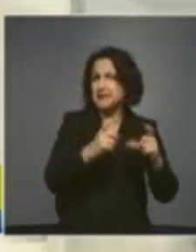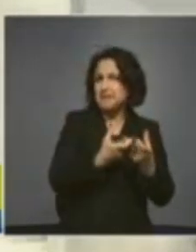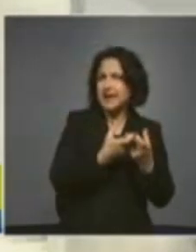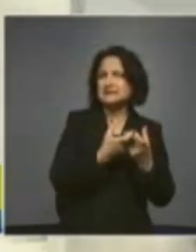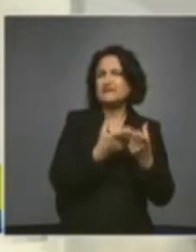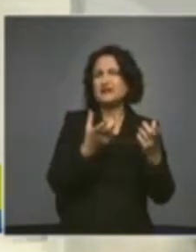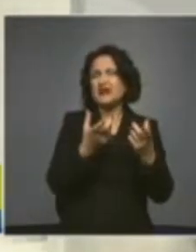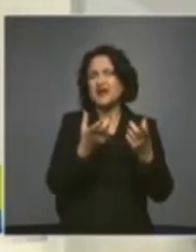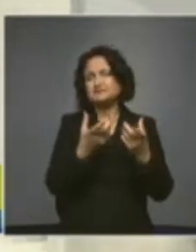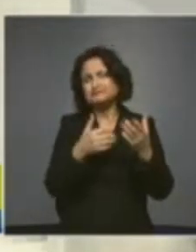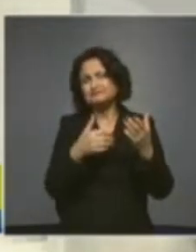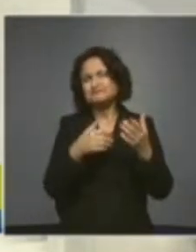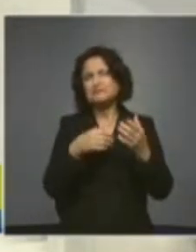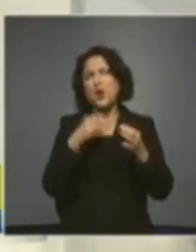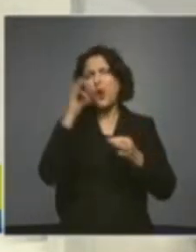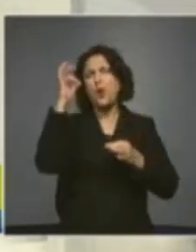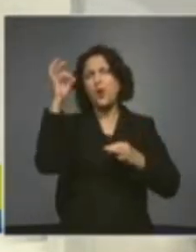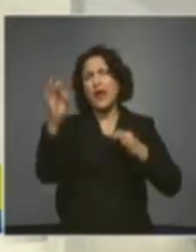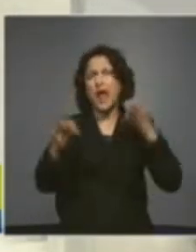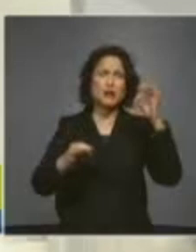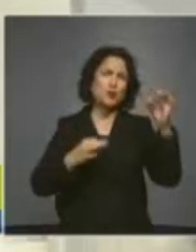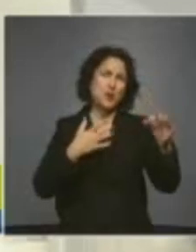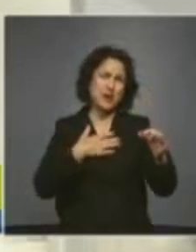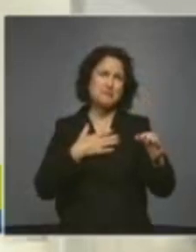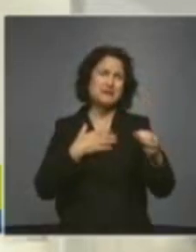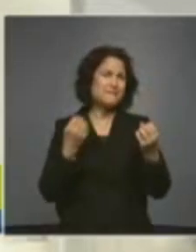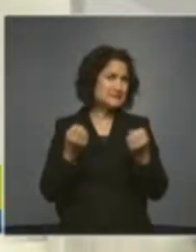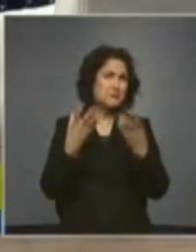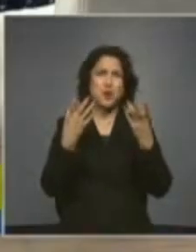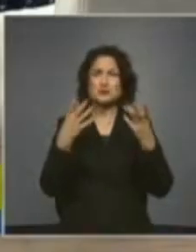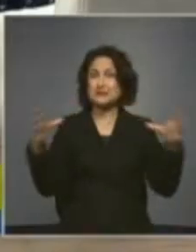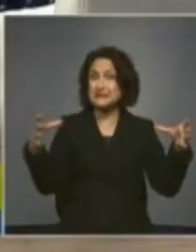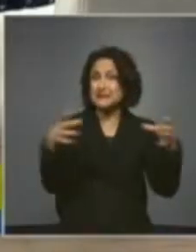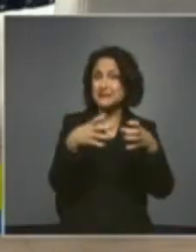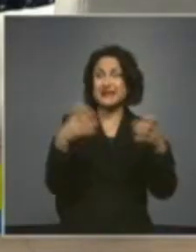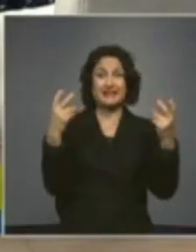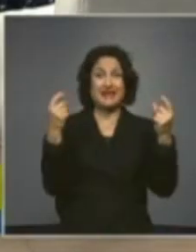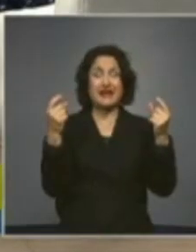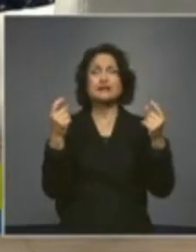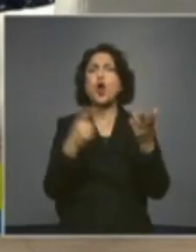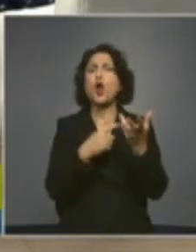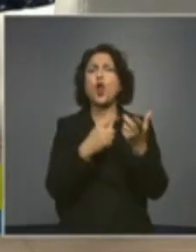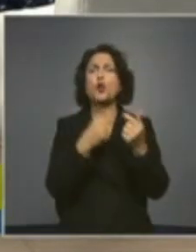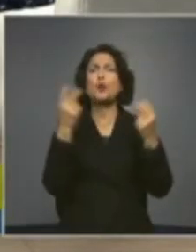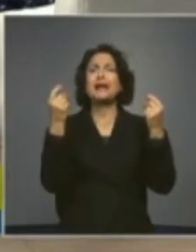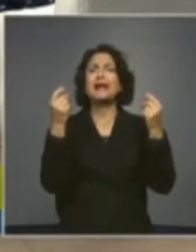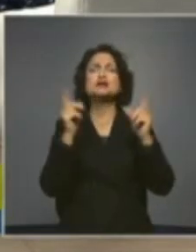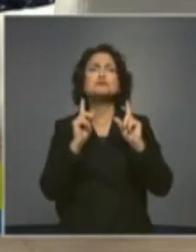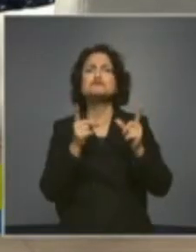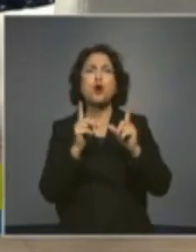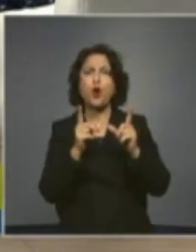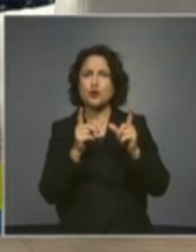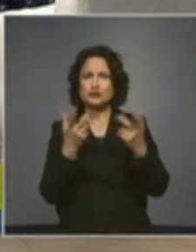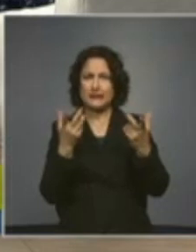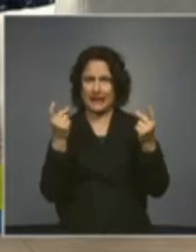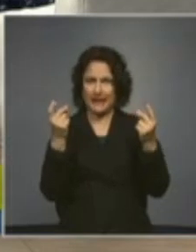имат време и възможност да се съберат заедно. Колко са играчите тук? Колко могат да бъдат? Ами, първо, като цяло,